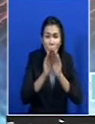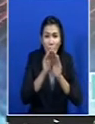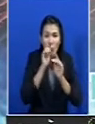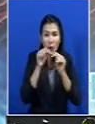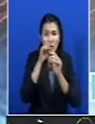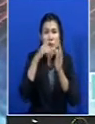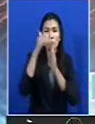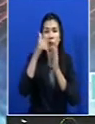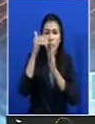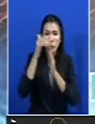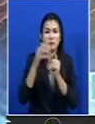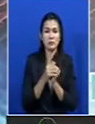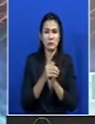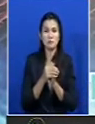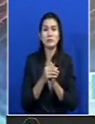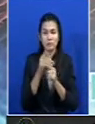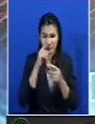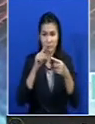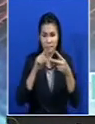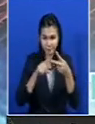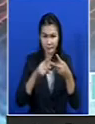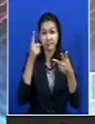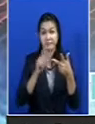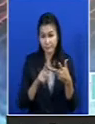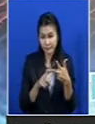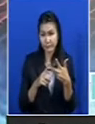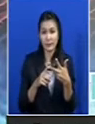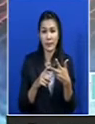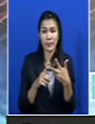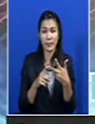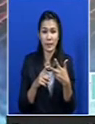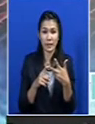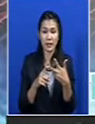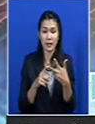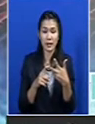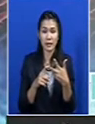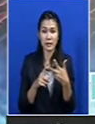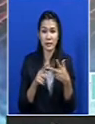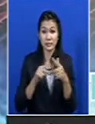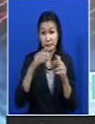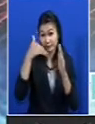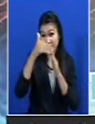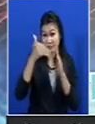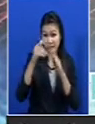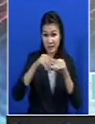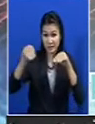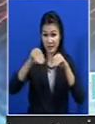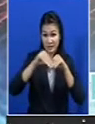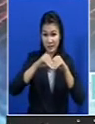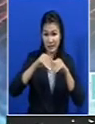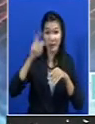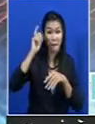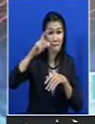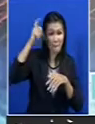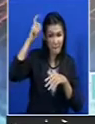องอยู่ที่ในภาคเหนือด้วยนะครับอันที่สองนะครับอันดับที่สามนี่ก็คือบริเวณของภาคเหนือเนี่ยใกล้กับชายแดนพม่